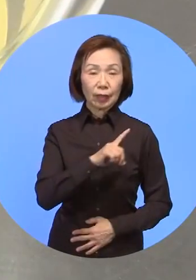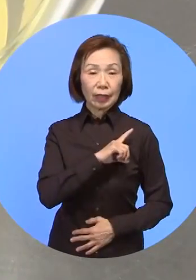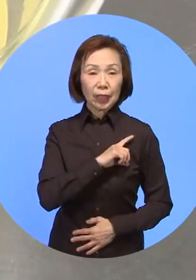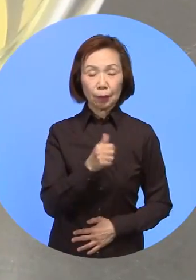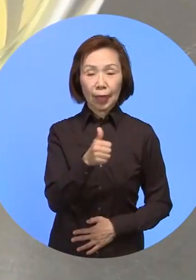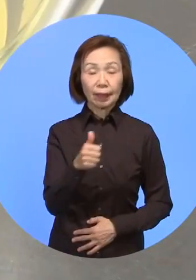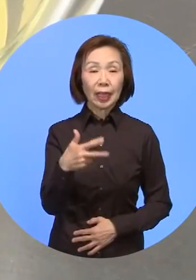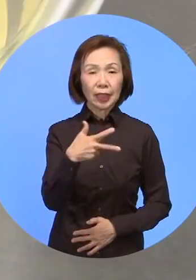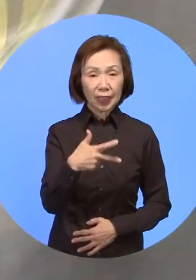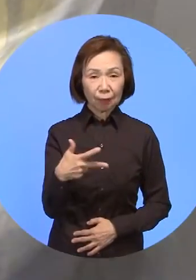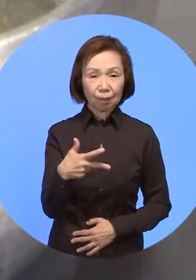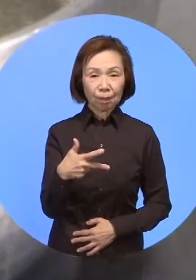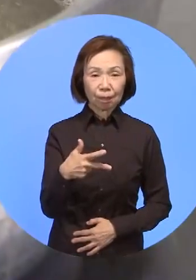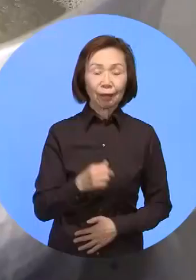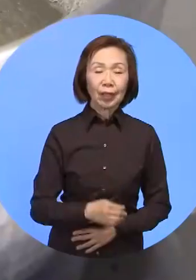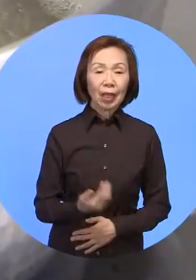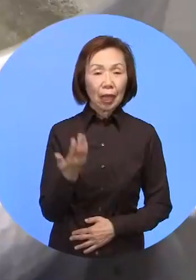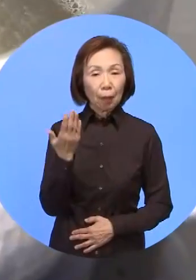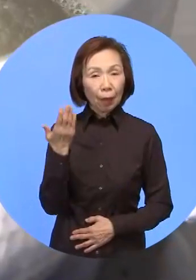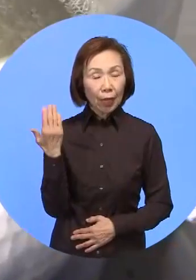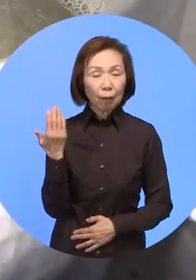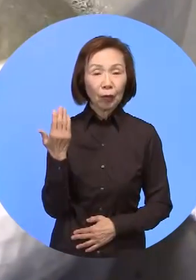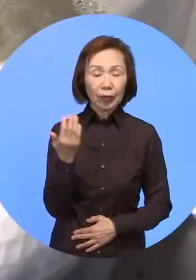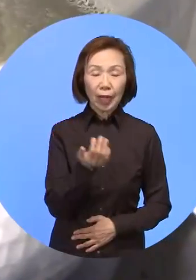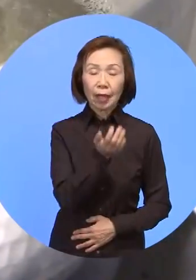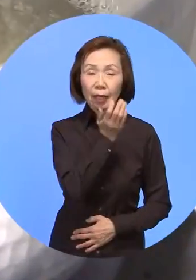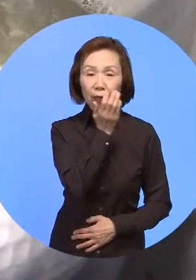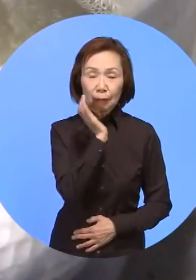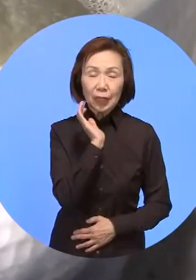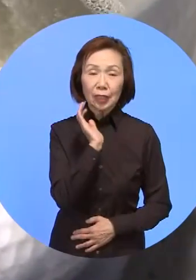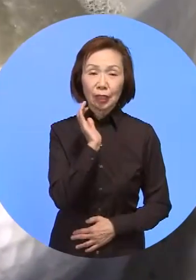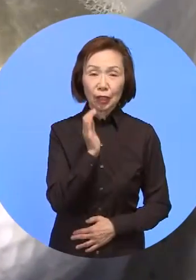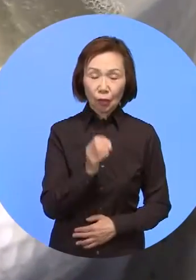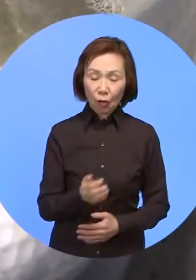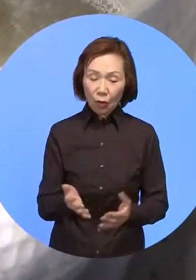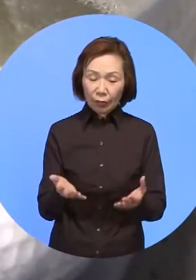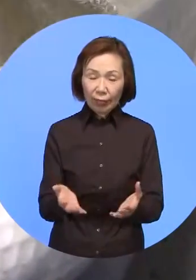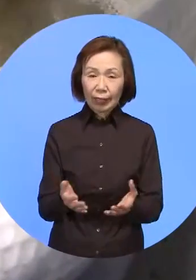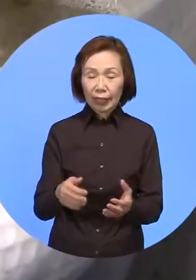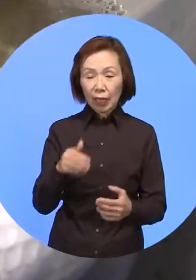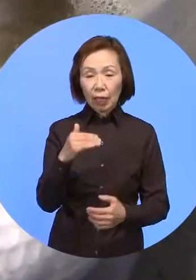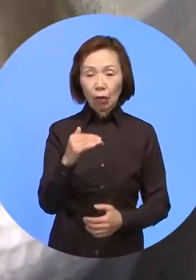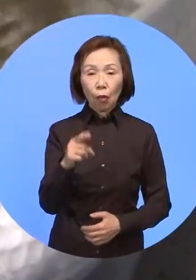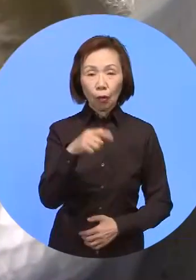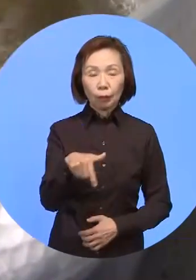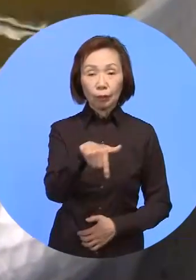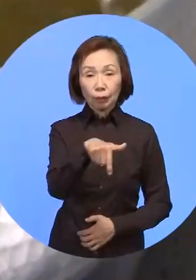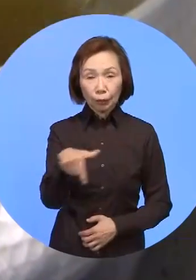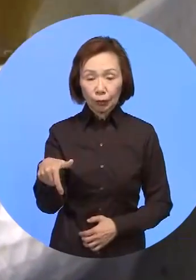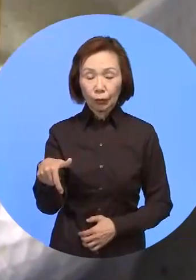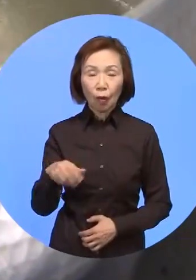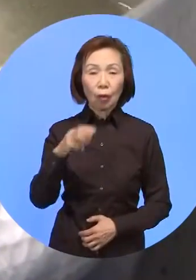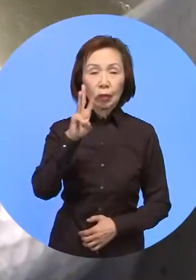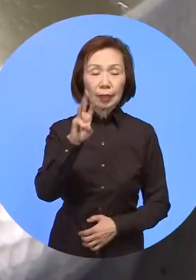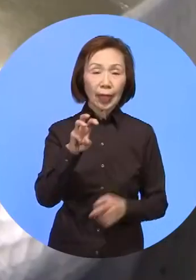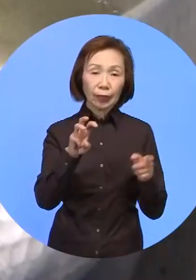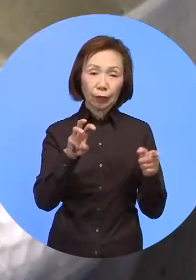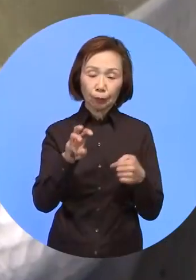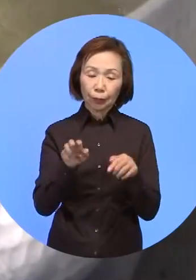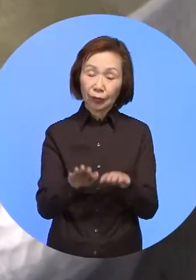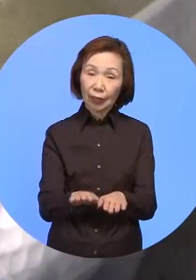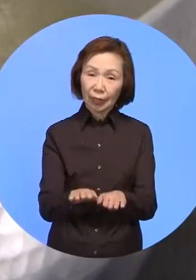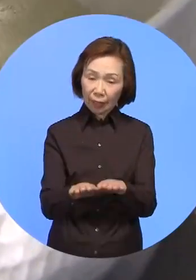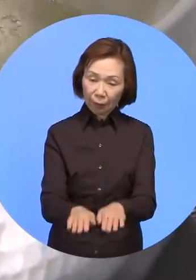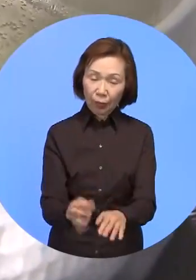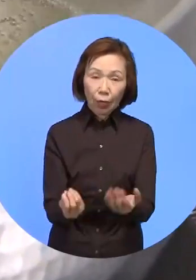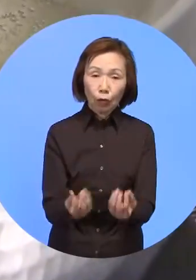一番だしを取ります。あらかじめ水 700cc に30分ほどつけた昆布を加熱して沸騰寸前